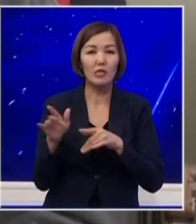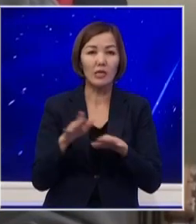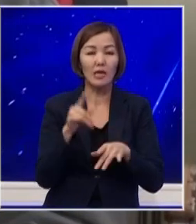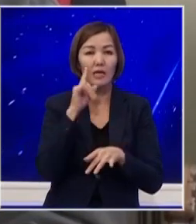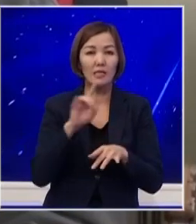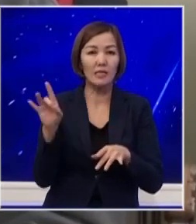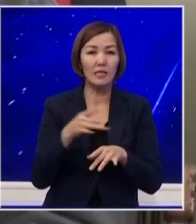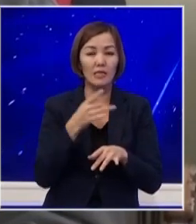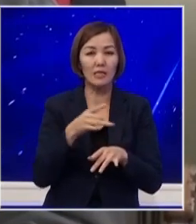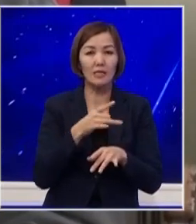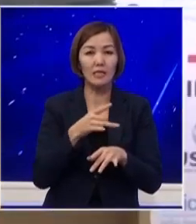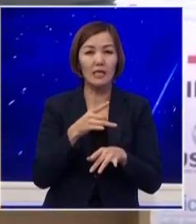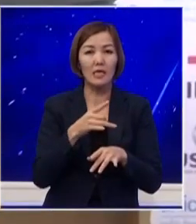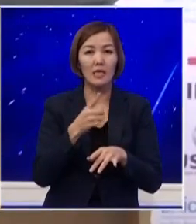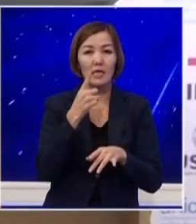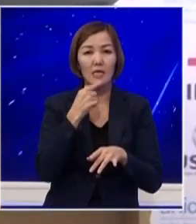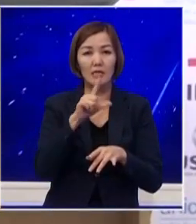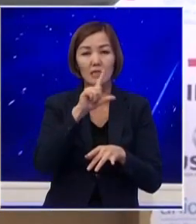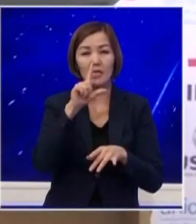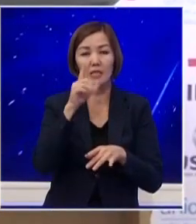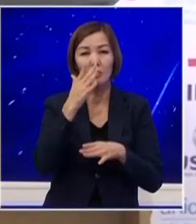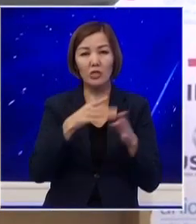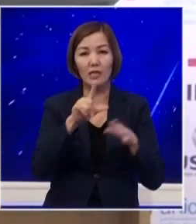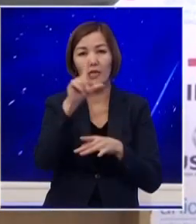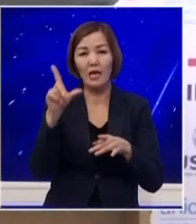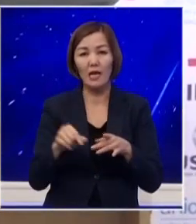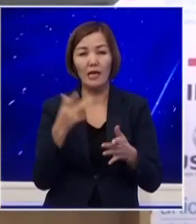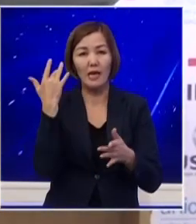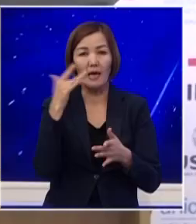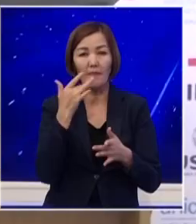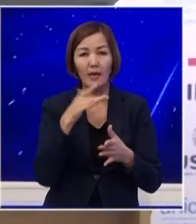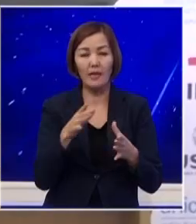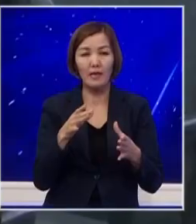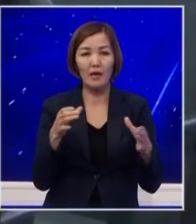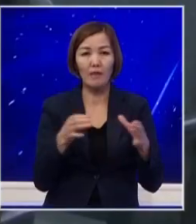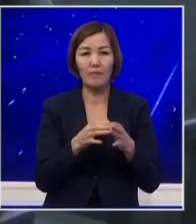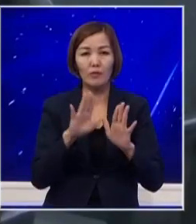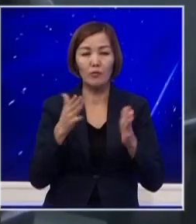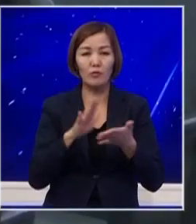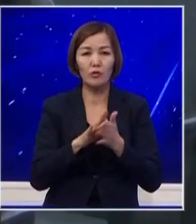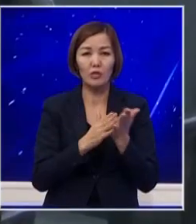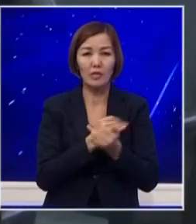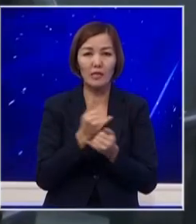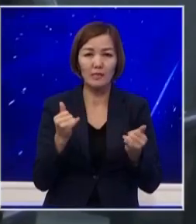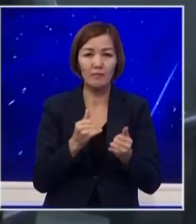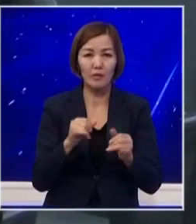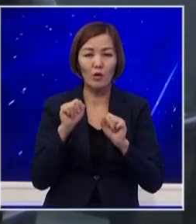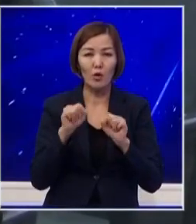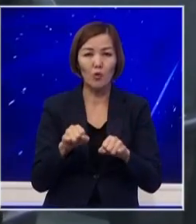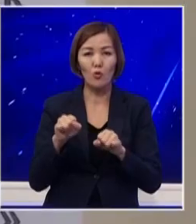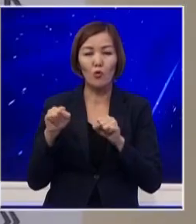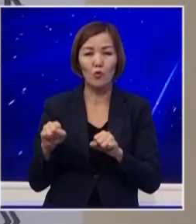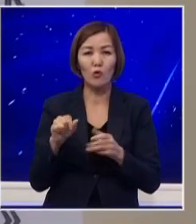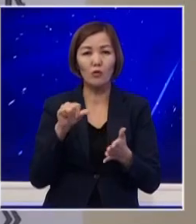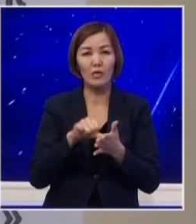Қазақстан Республикасы Қызыл Жартай өкілдері мен америкалық мамандар, сондай-ақ төтенше жағдайлар қызметкерлері мен құқық қорғаушылар